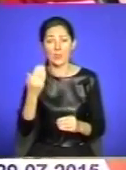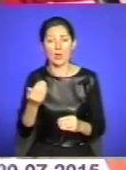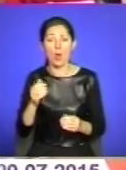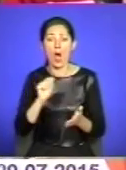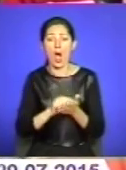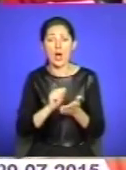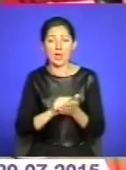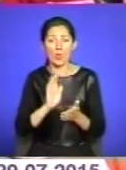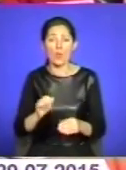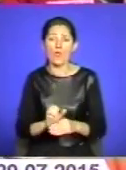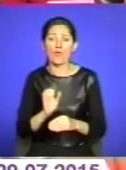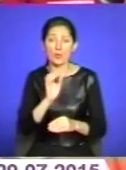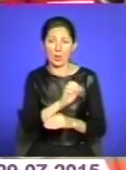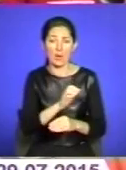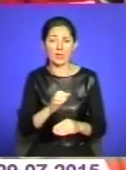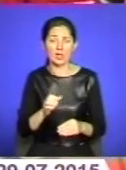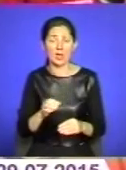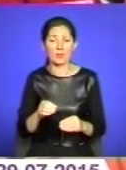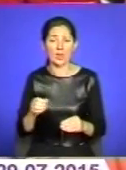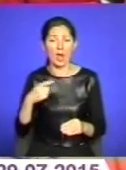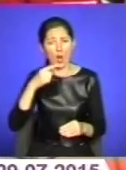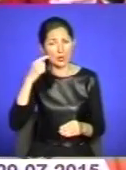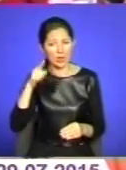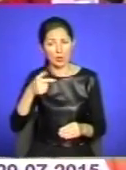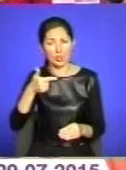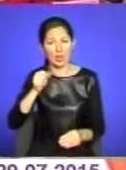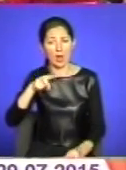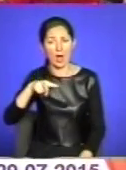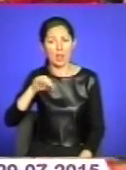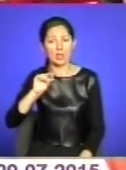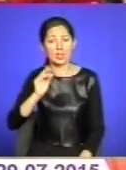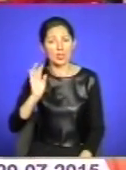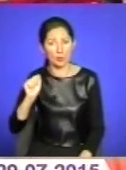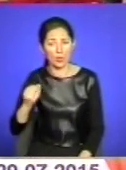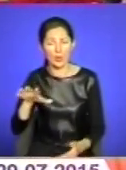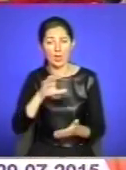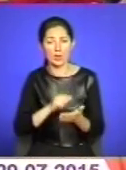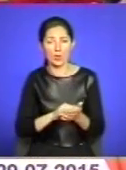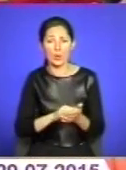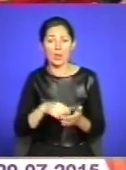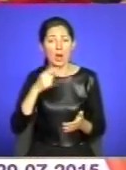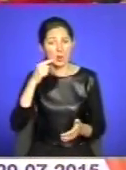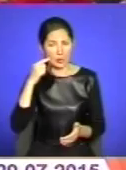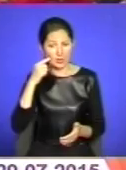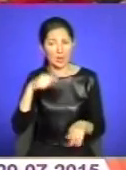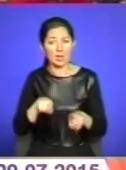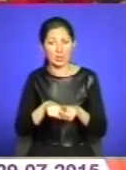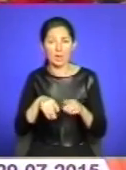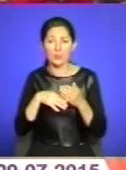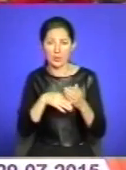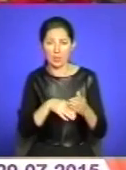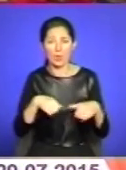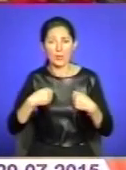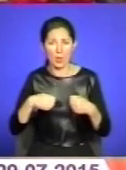був вивезений в Росію. Тоді Галичину захопила, анексувала Росія і таким чином